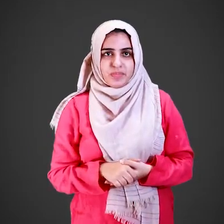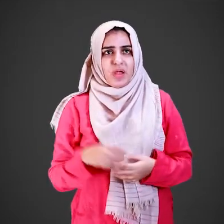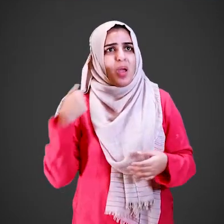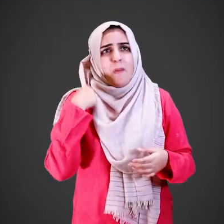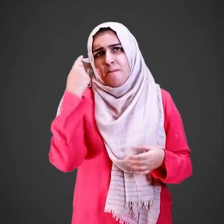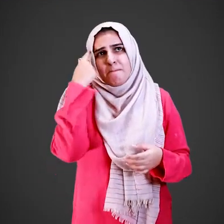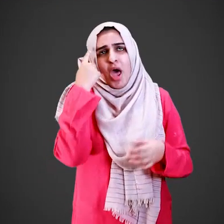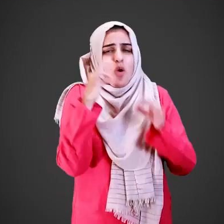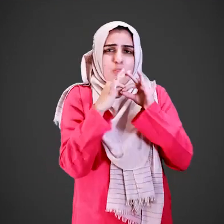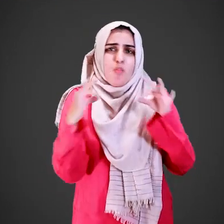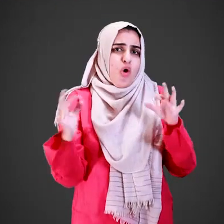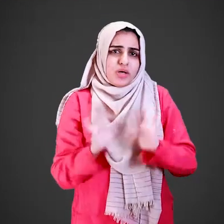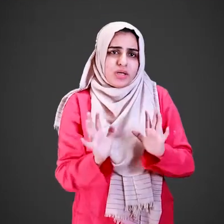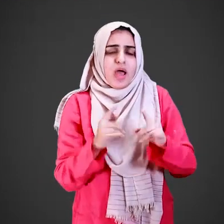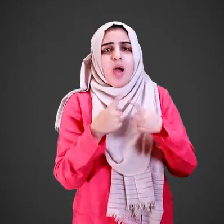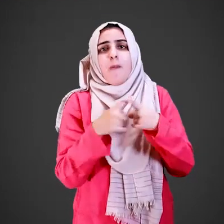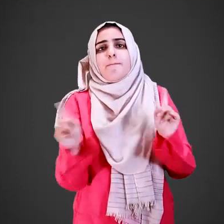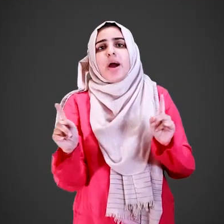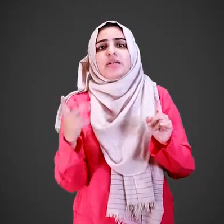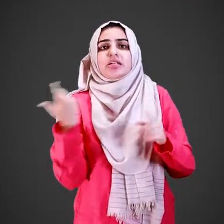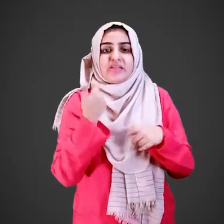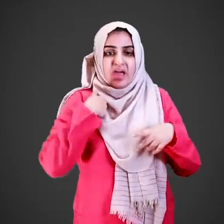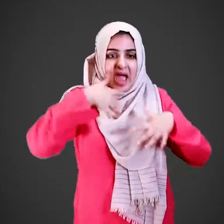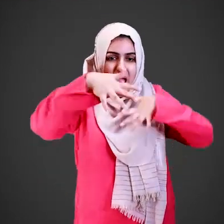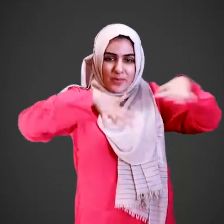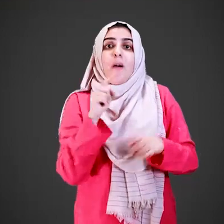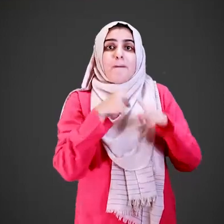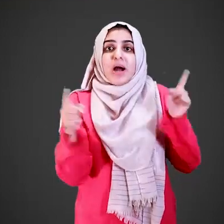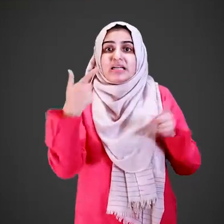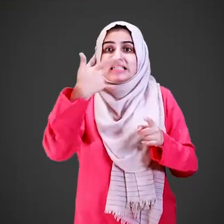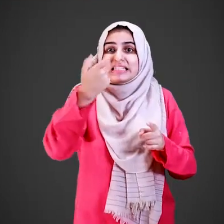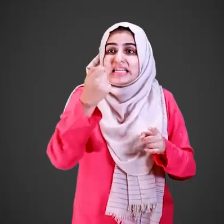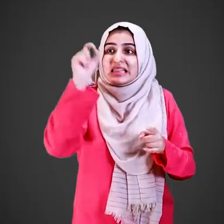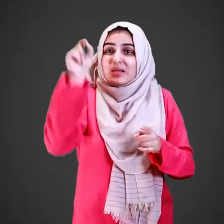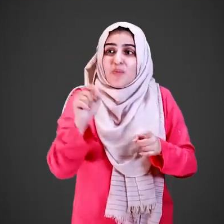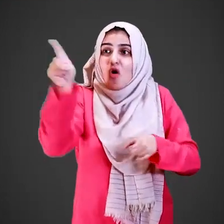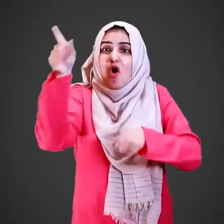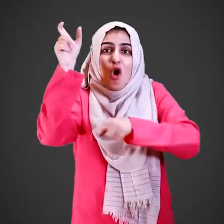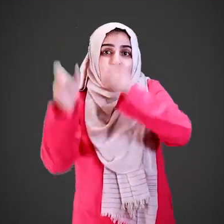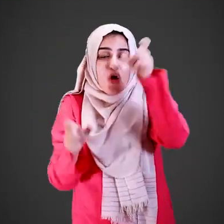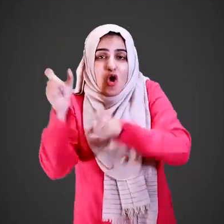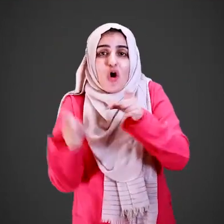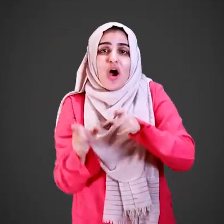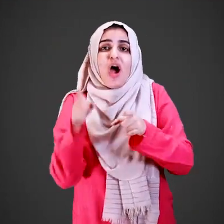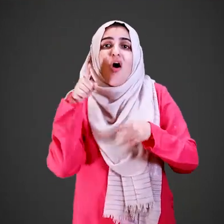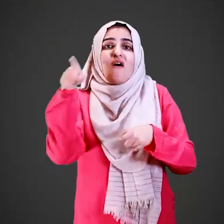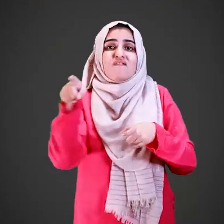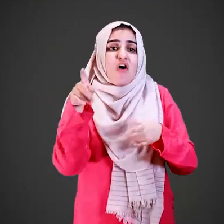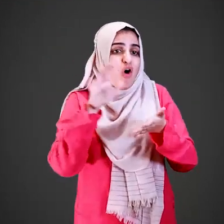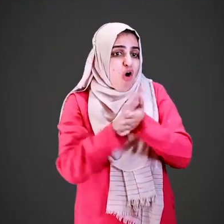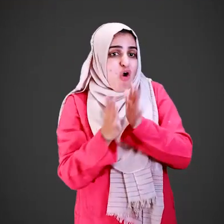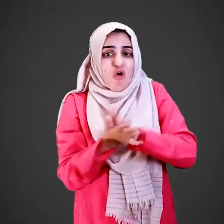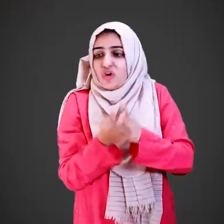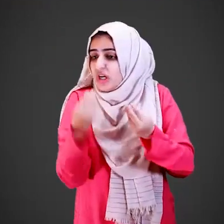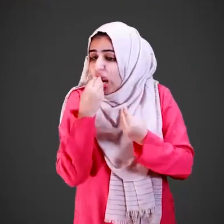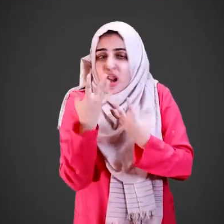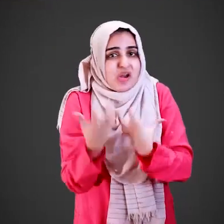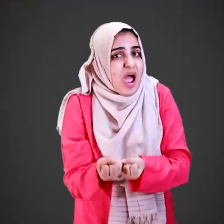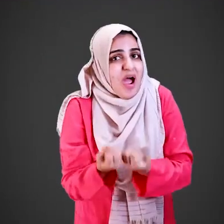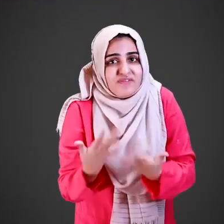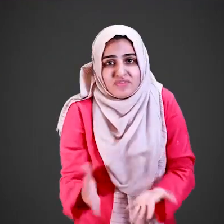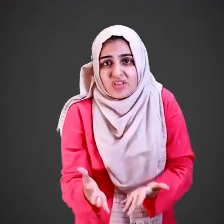मालूम नहीं है, लेकिन उसका ये है कि हम लोग शहरों में रहते हैं ना, यहाँ पे आमदनी फी का आमदन जो होती है ना